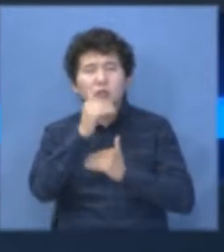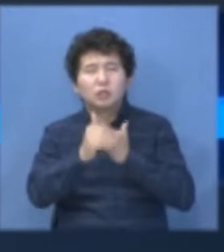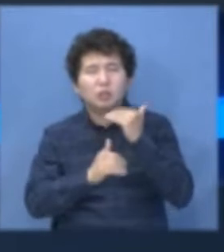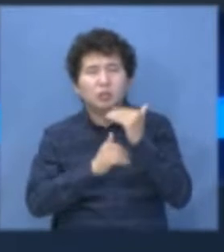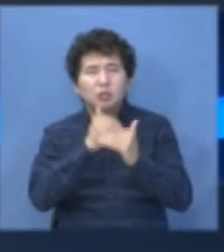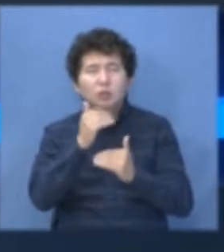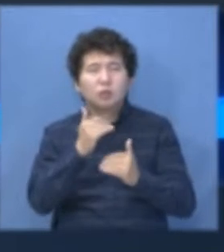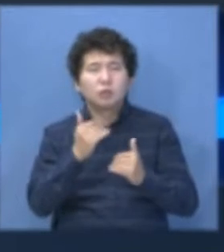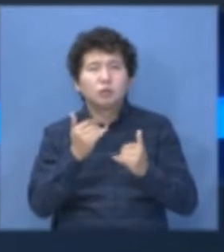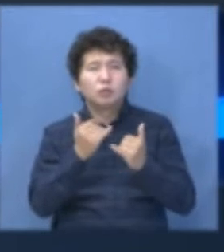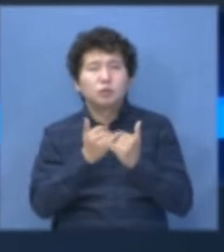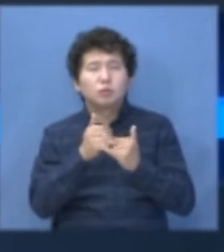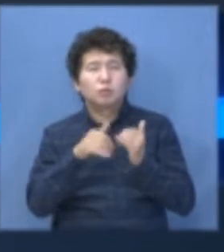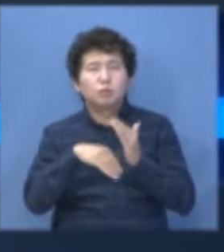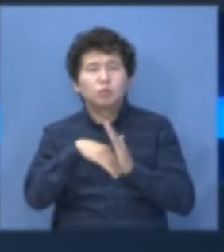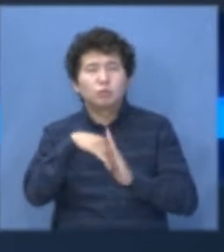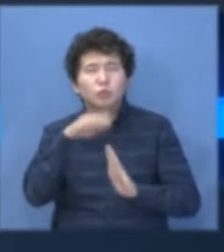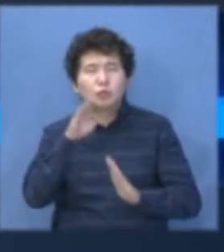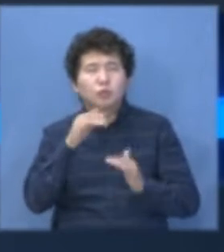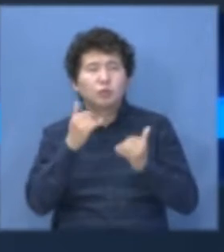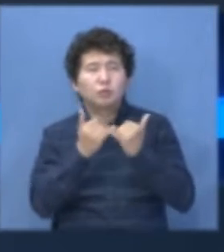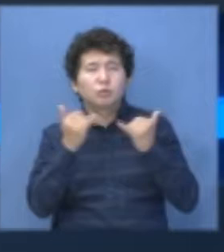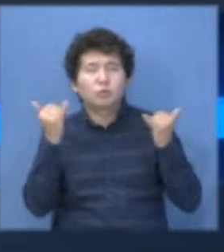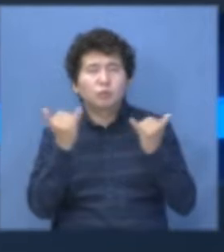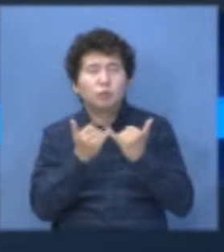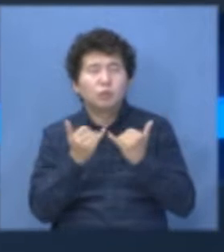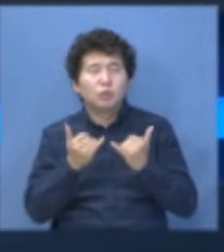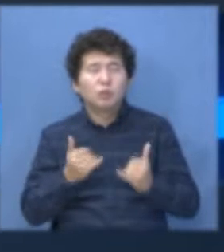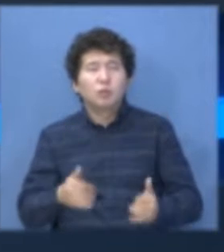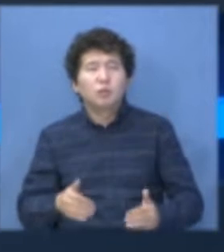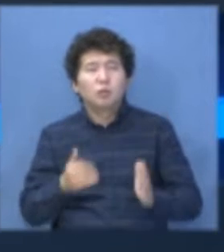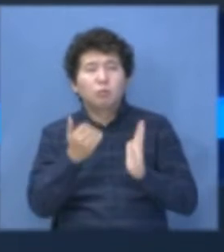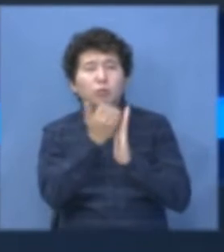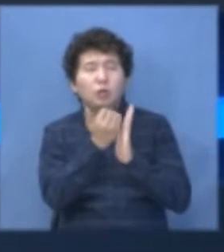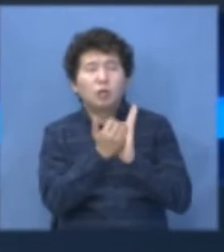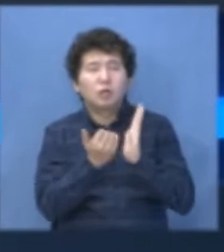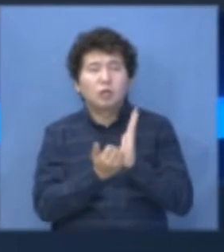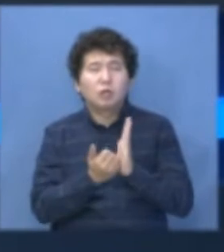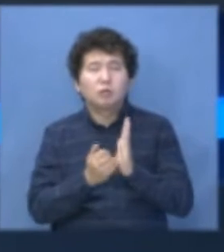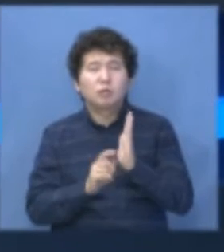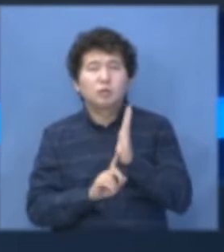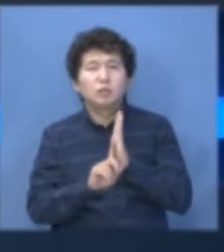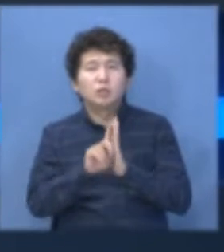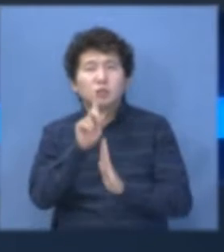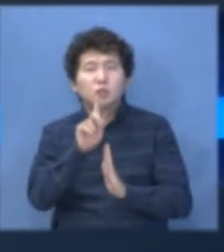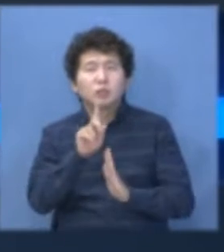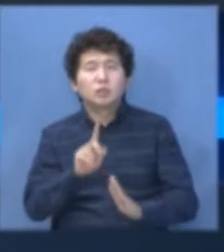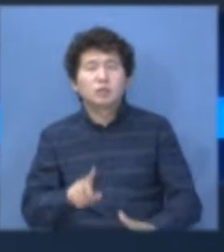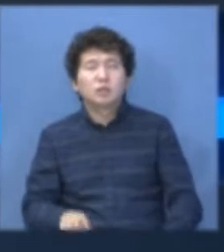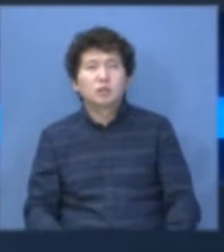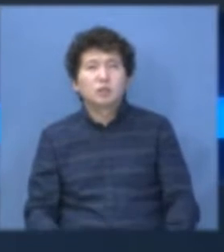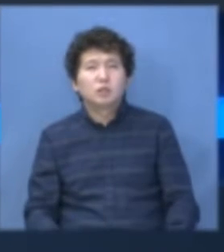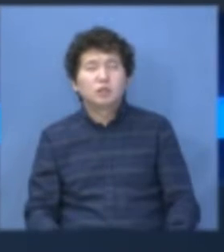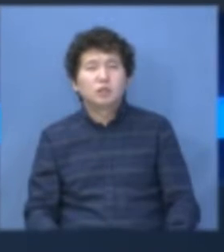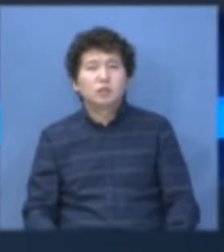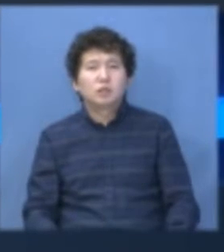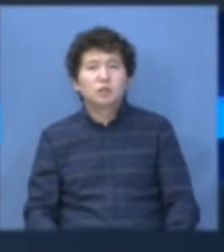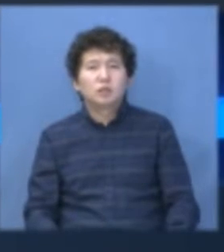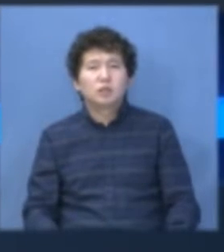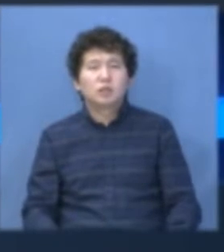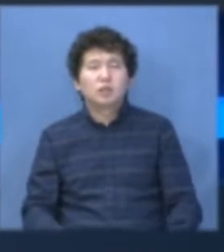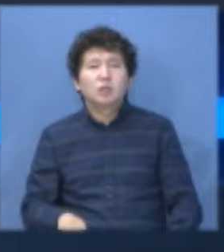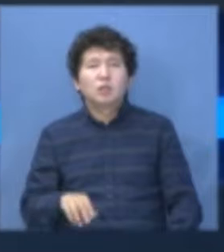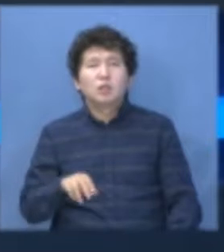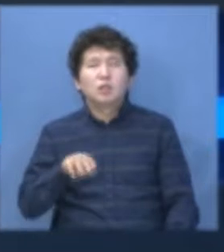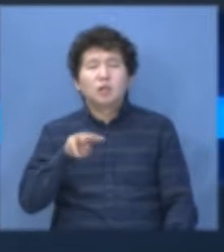жақсартуға, кеңейтуге жұмсамақ. Ел игілігі үшін жасалып жатқан бағдарлама басталмастан қаражатты басып алғысы келетін алаяқтарда